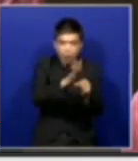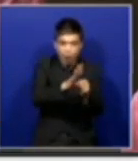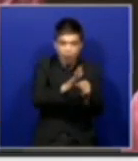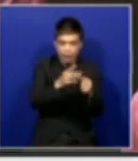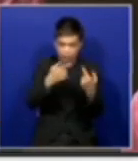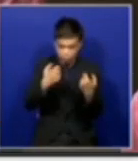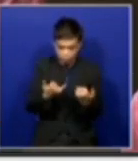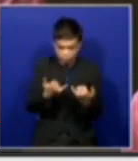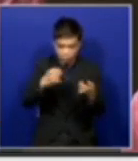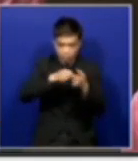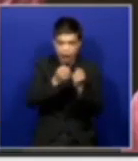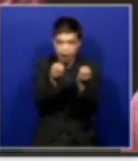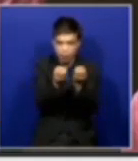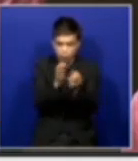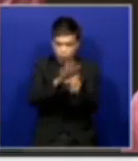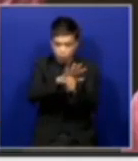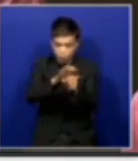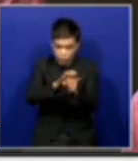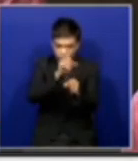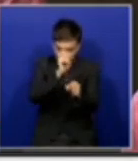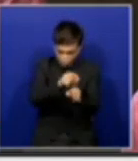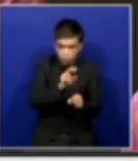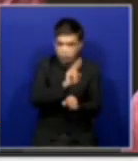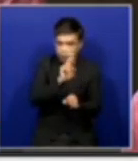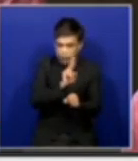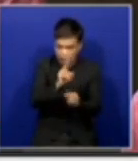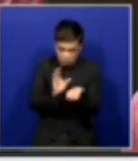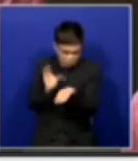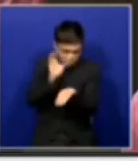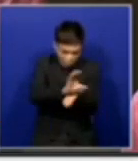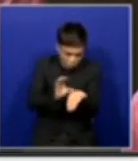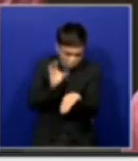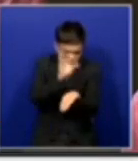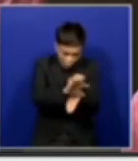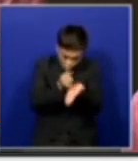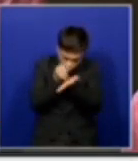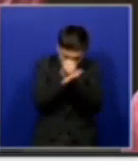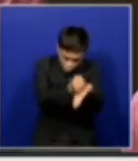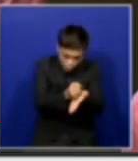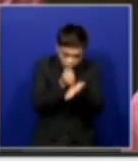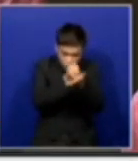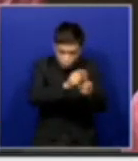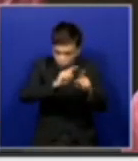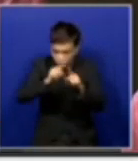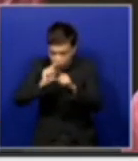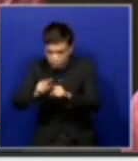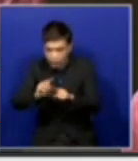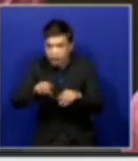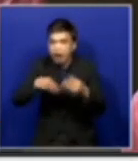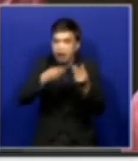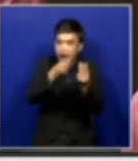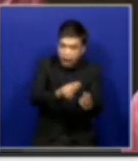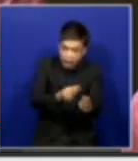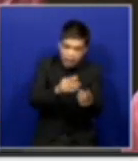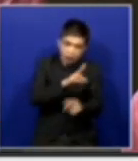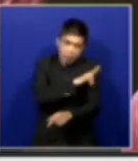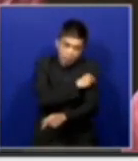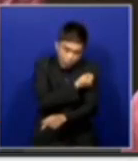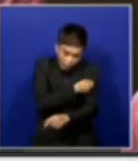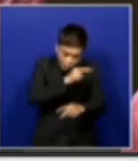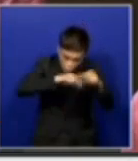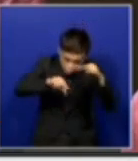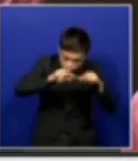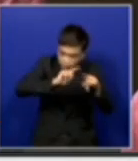ใช้เยอะขึ้นนะครับเพราะเป็น new normal ที่เราต้องลงทุนในการสร้างความมั่นคงทางด้านสาธารณสุขให้กับประเทศชา